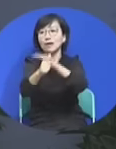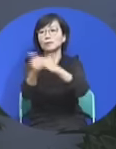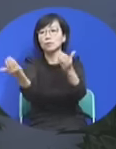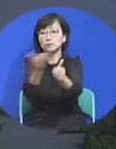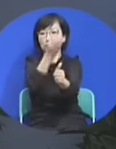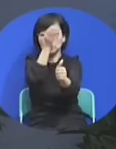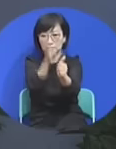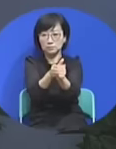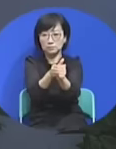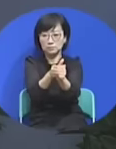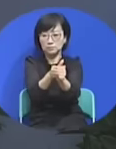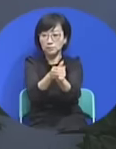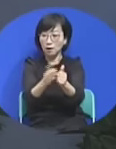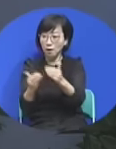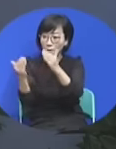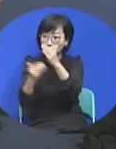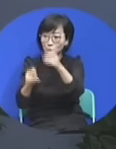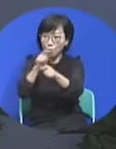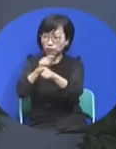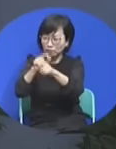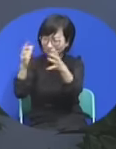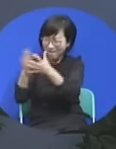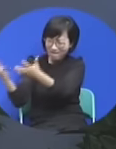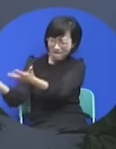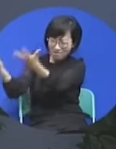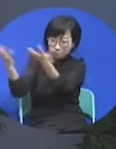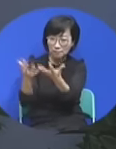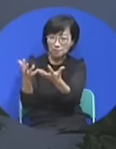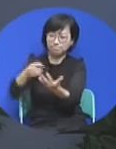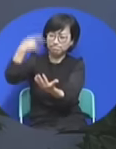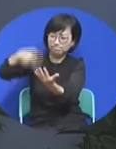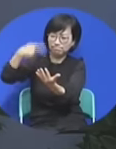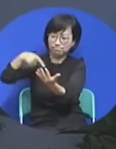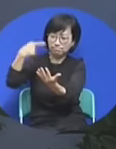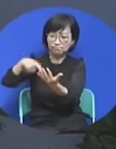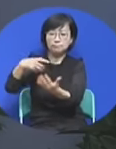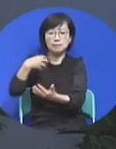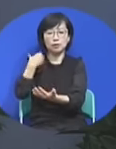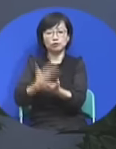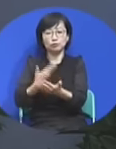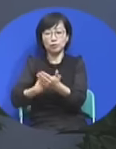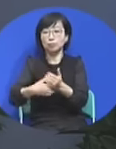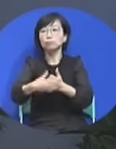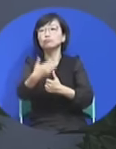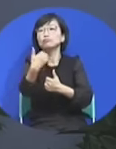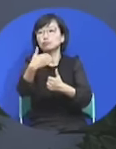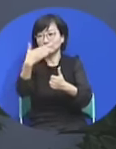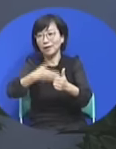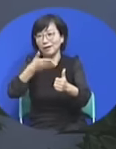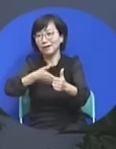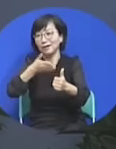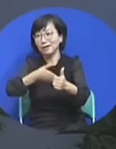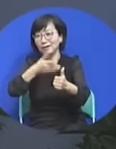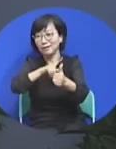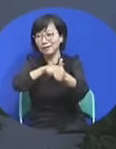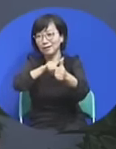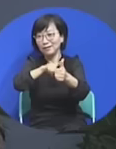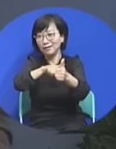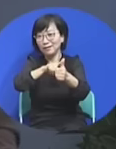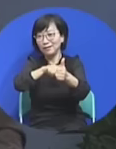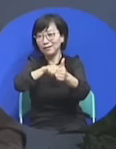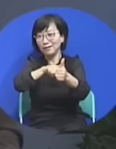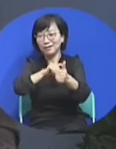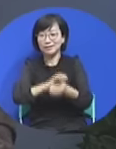말은 모든 공무원들 좀 훈련시키라고 그래서 그 강의했다니까. And he went and lectured all the public officials to teach them what to do in the Semai Movement.